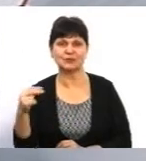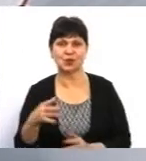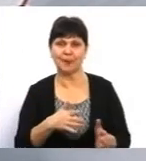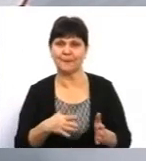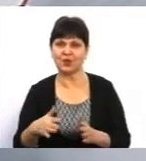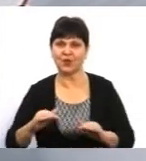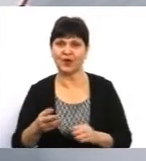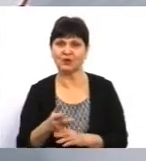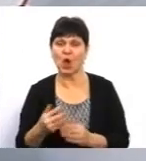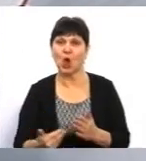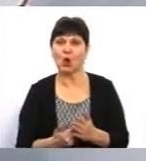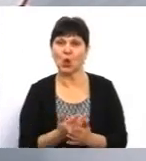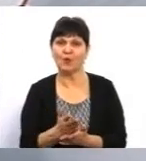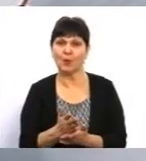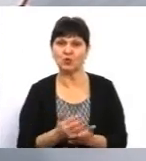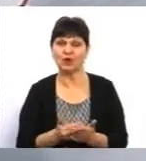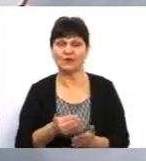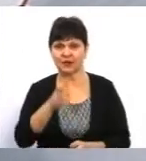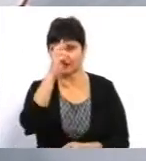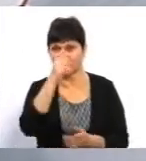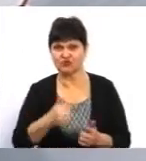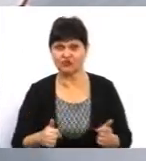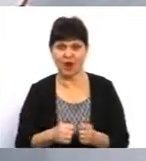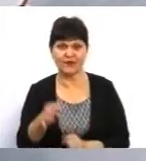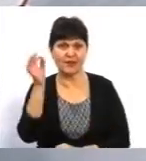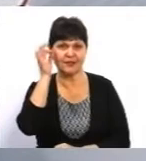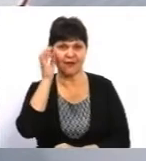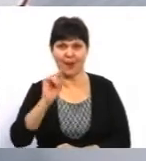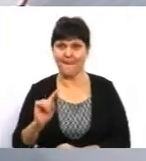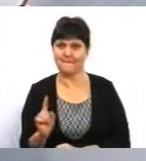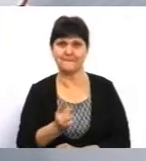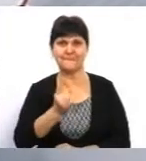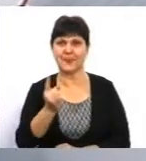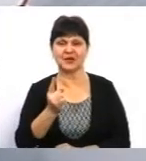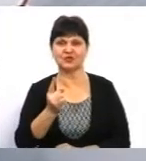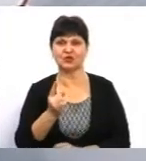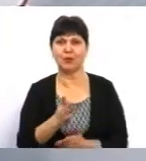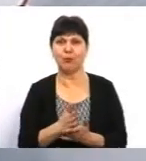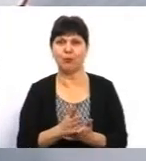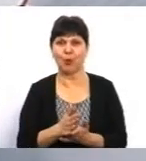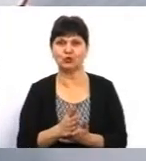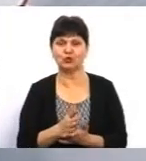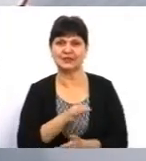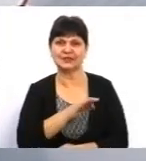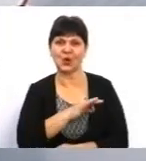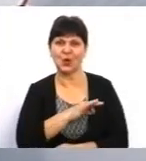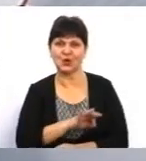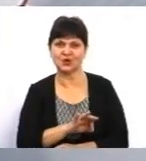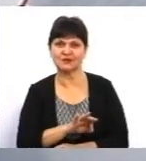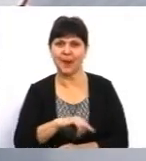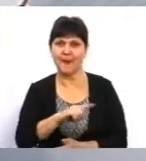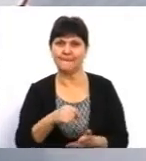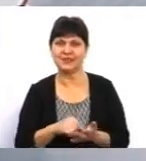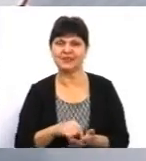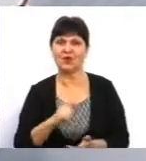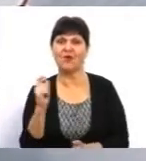нову послугу від держави. Нагадаю, що першим, власне, цією послугою першою скористалися саме у місті Харкові.